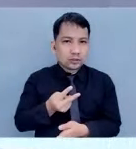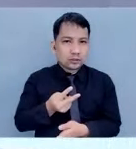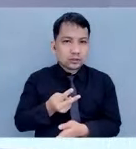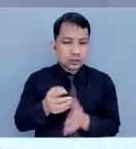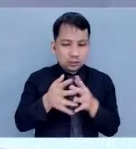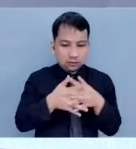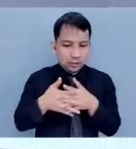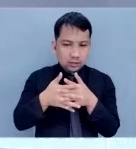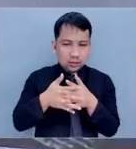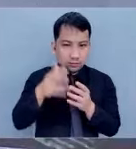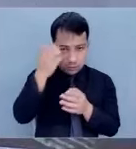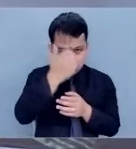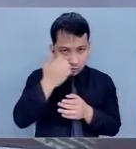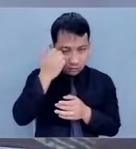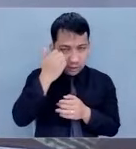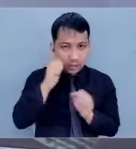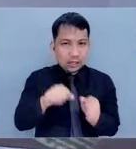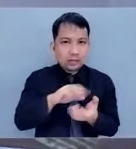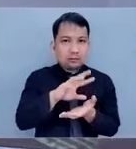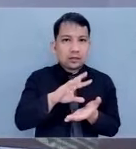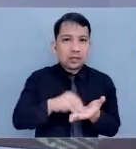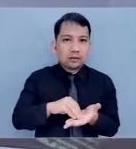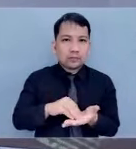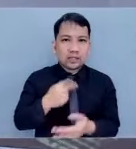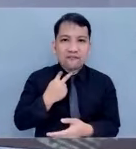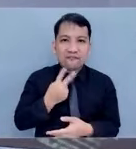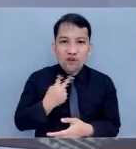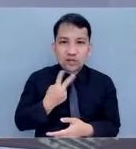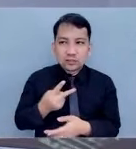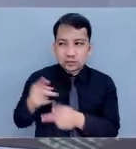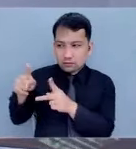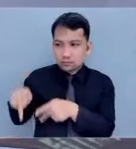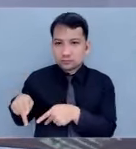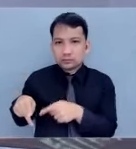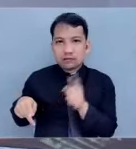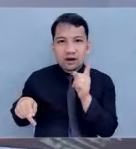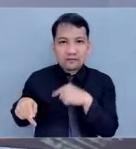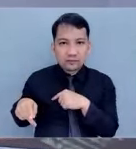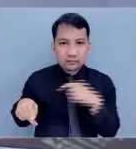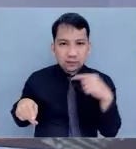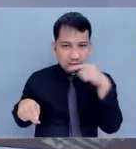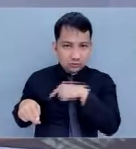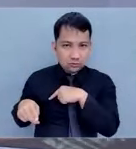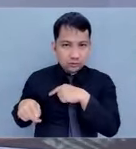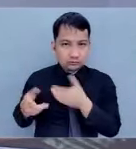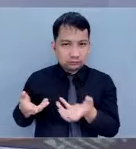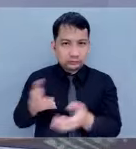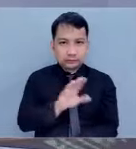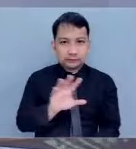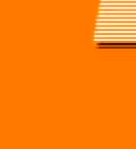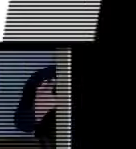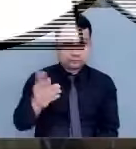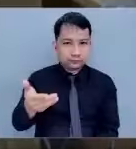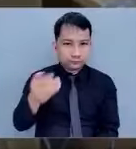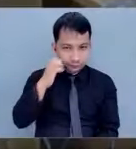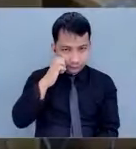na manggaya ng boses ng isang tao para makapangloko. Nasa frontline ng balitang yan si Marianne